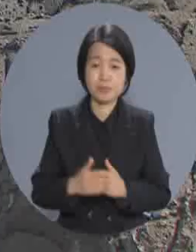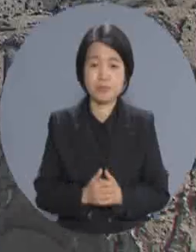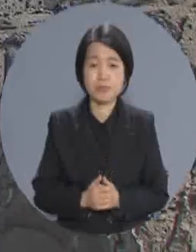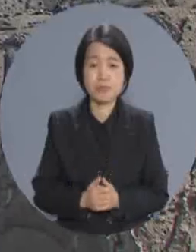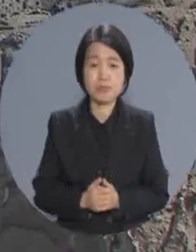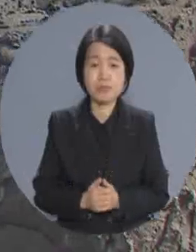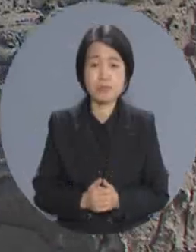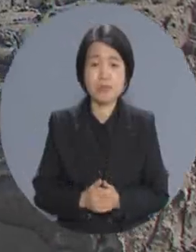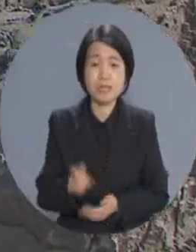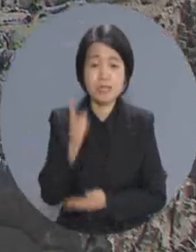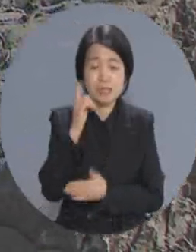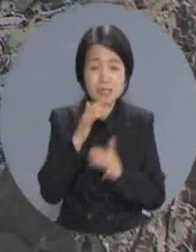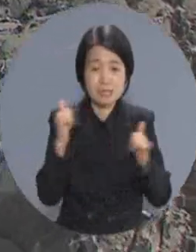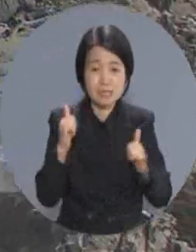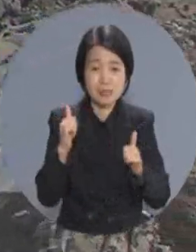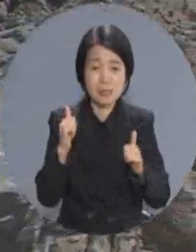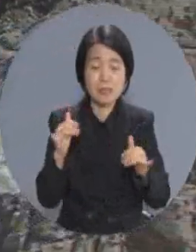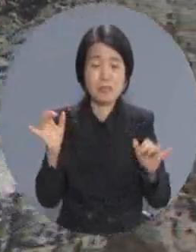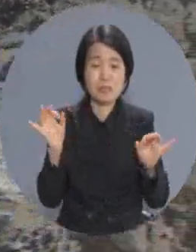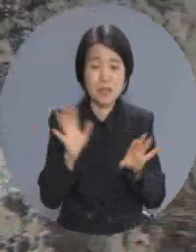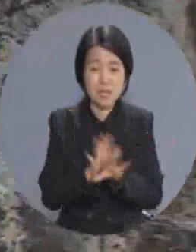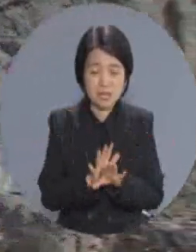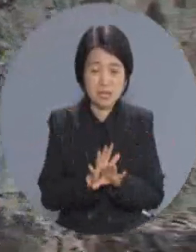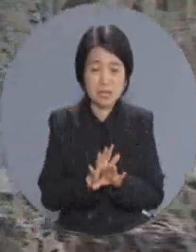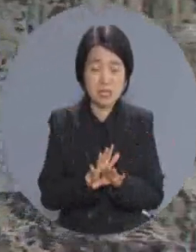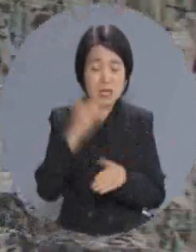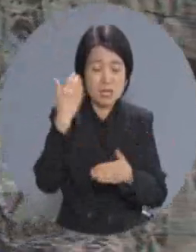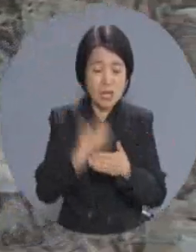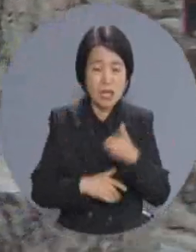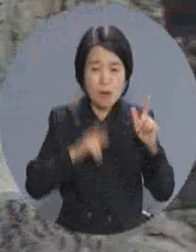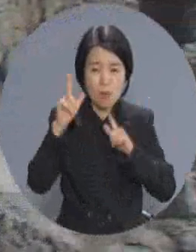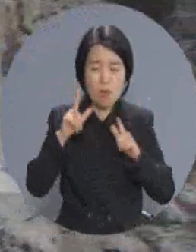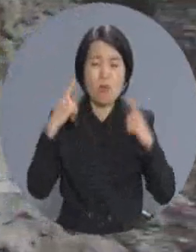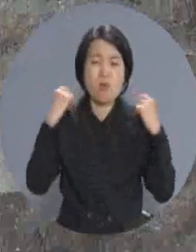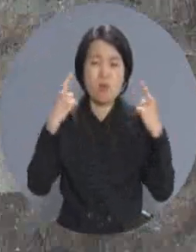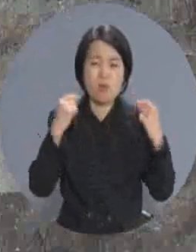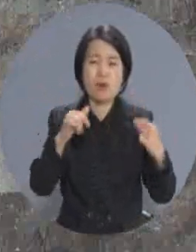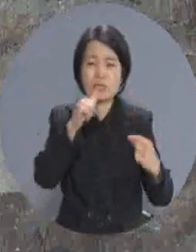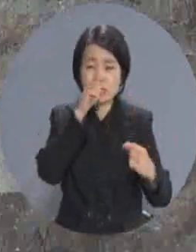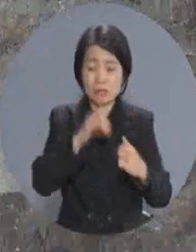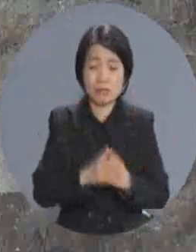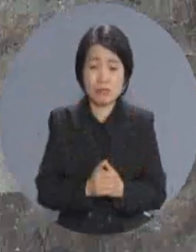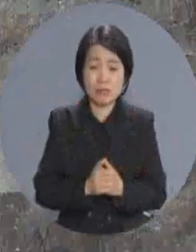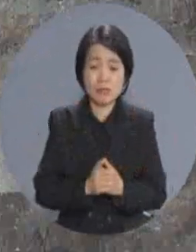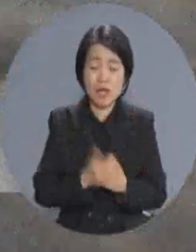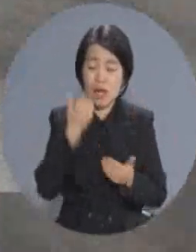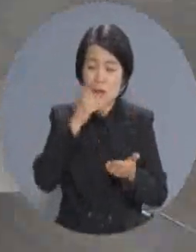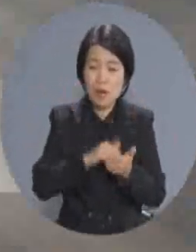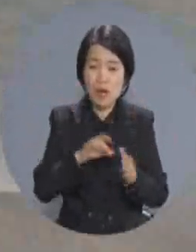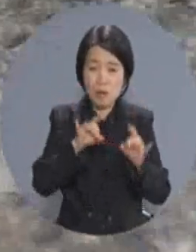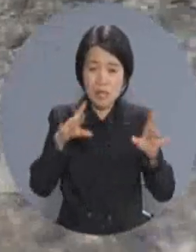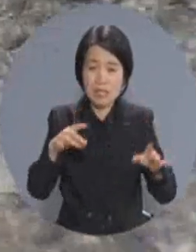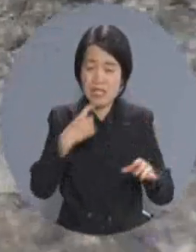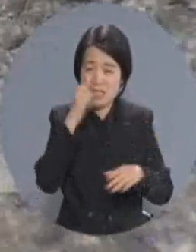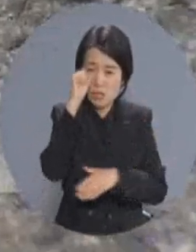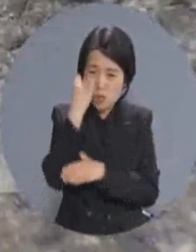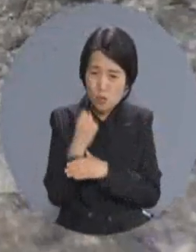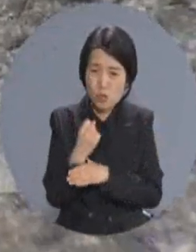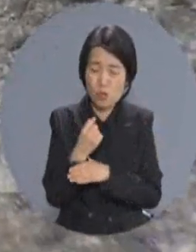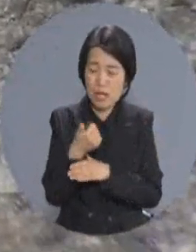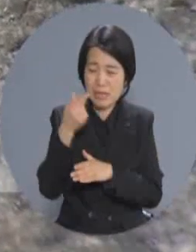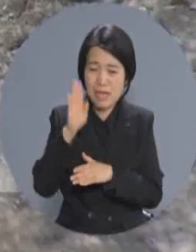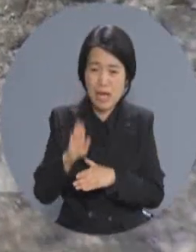때문입니다 낚시꾼들은 사라졌지만 그들이 남긴 흔적은 여전합니다 바위마다 하얗게 산화한